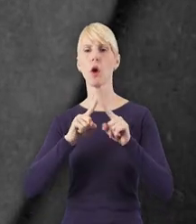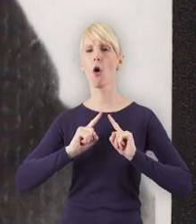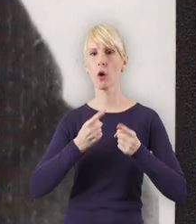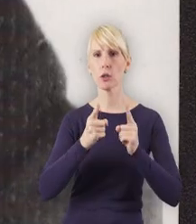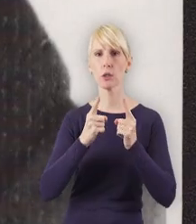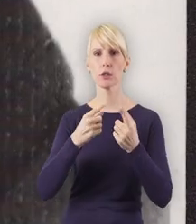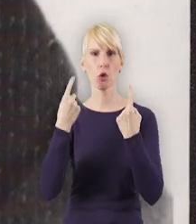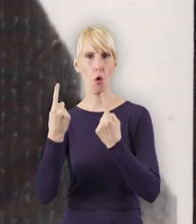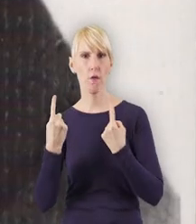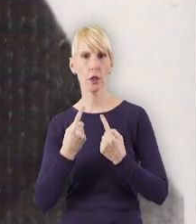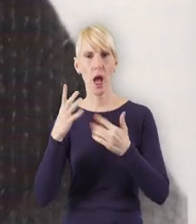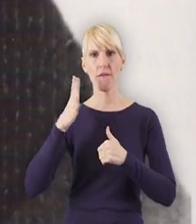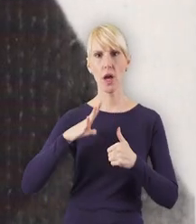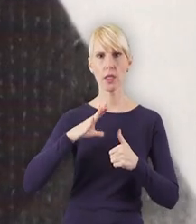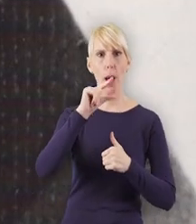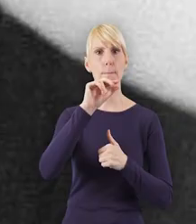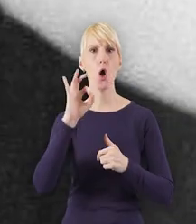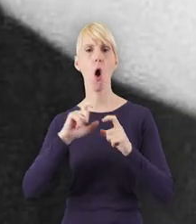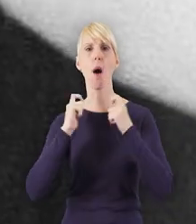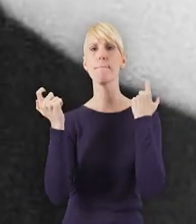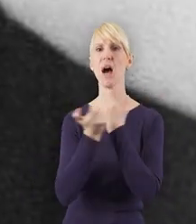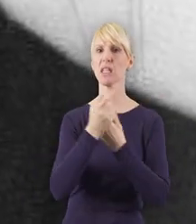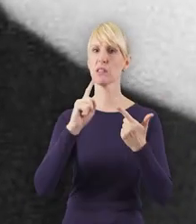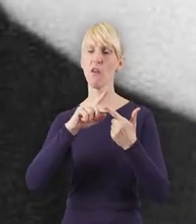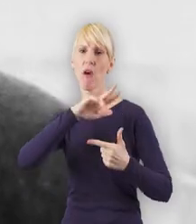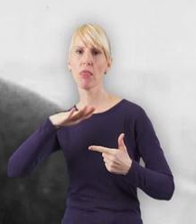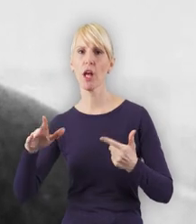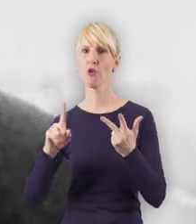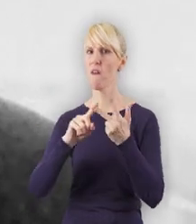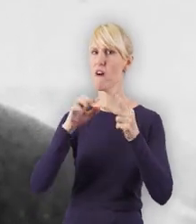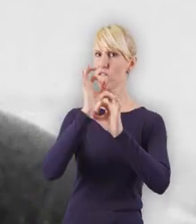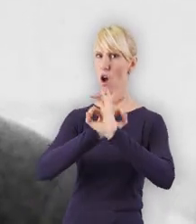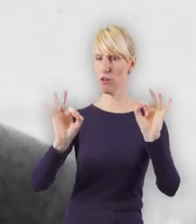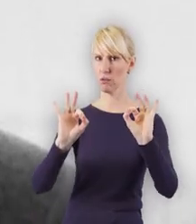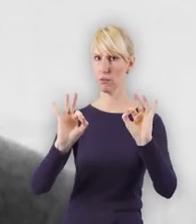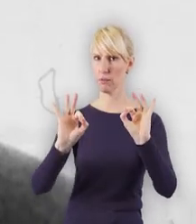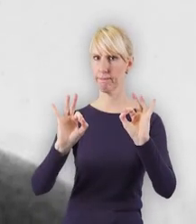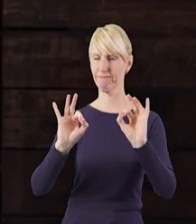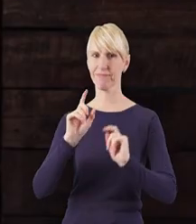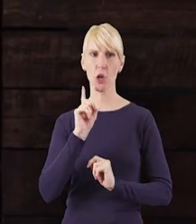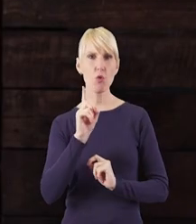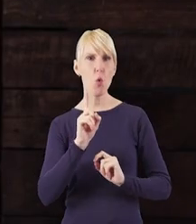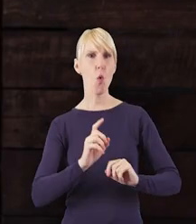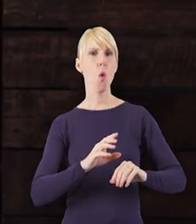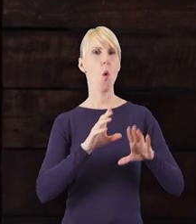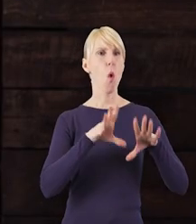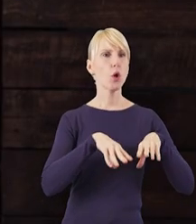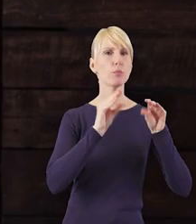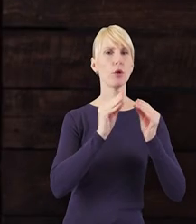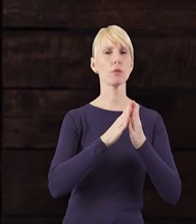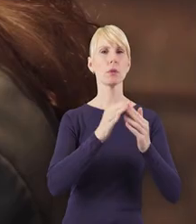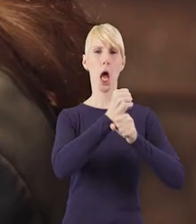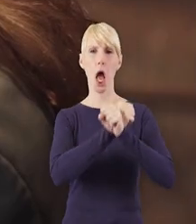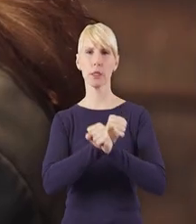organizacji i stowarzyszeń promujących wartości propaństwowe, narodowe i wolnościowe. Rozpoczęto przygotowania do